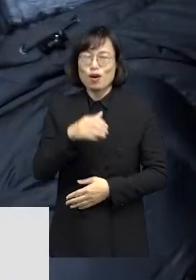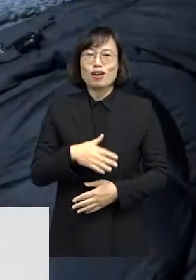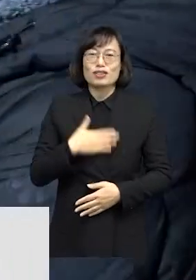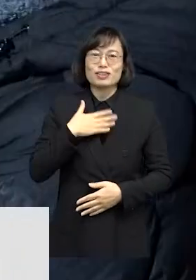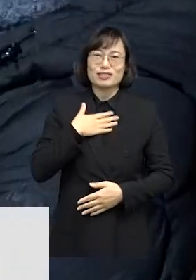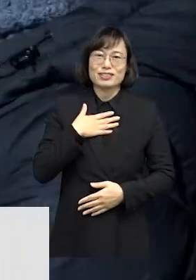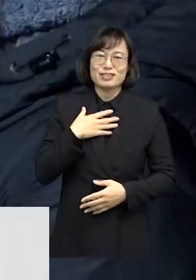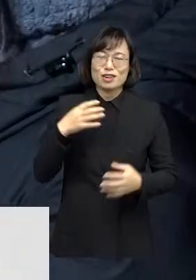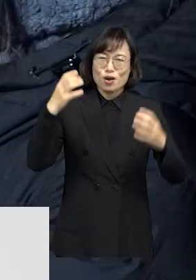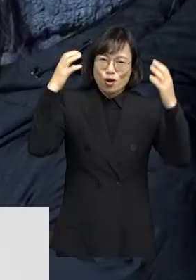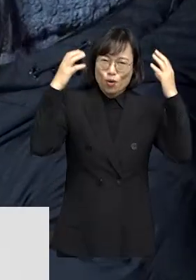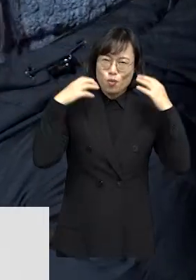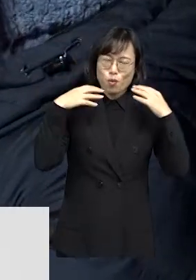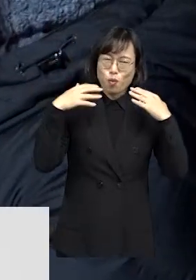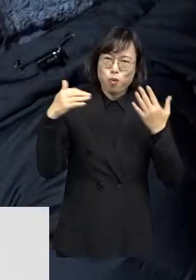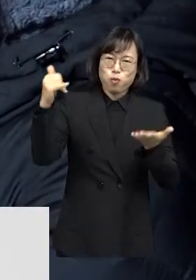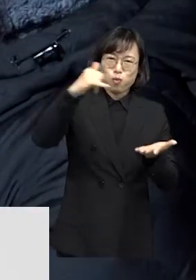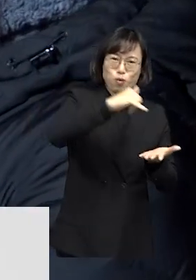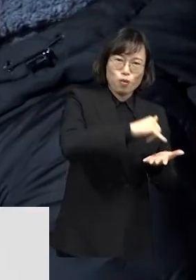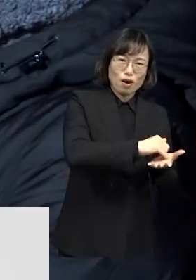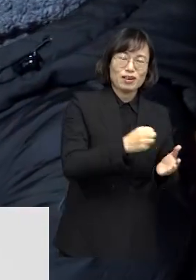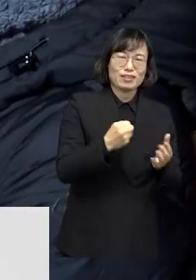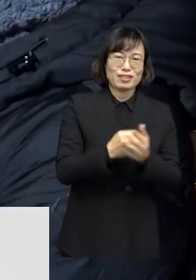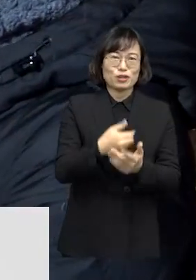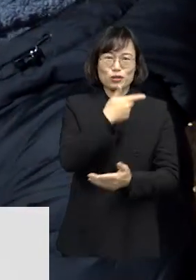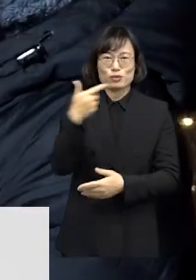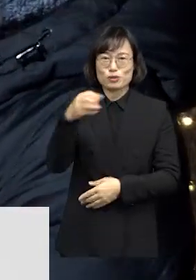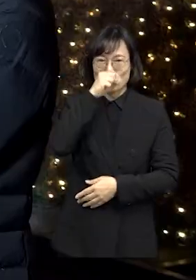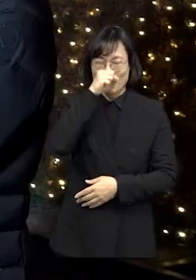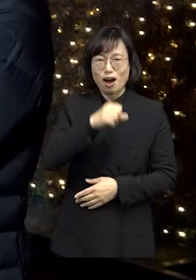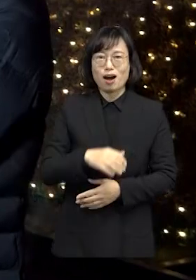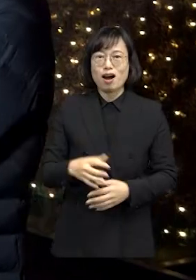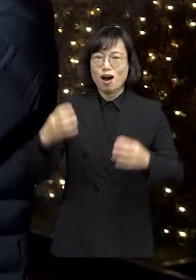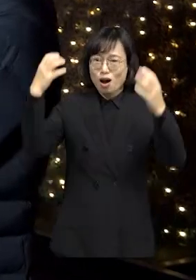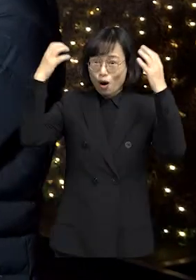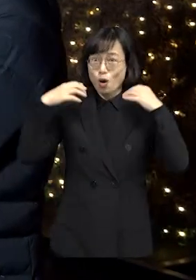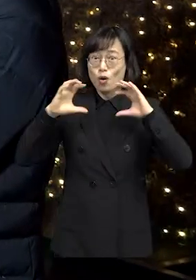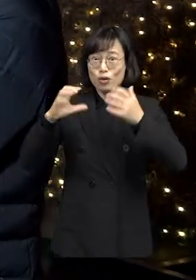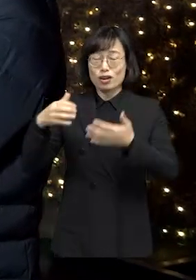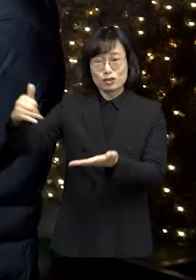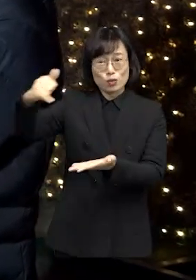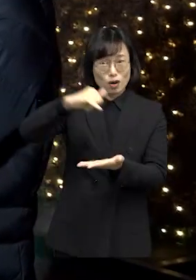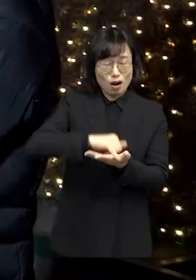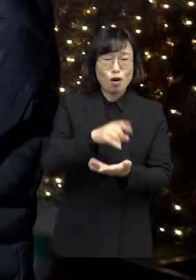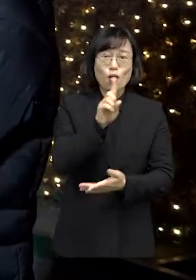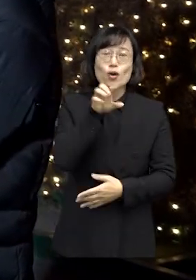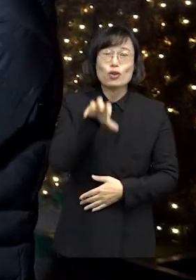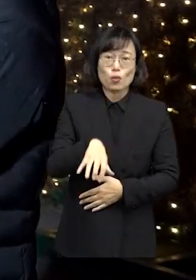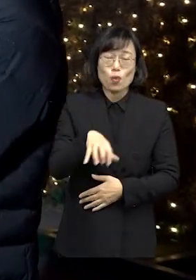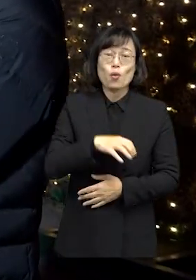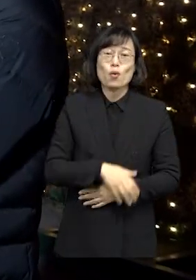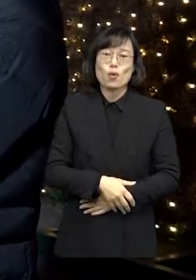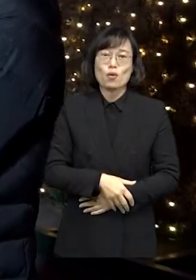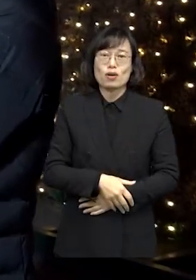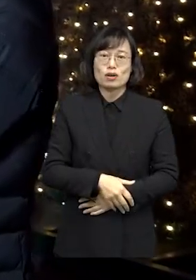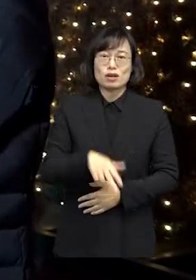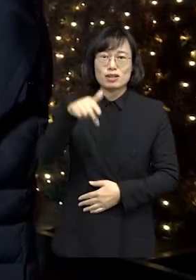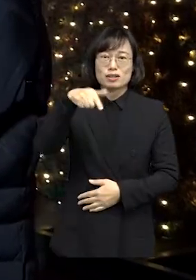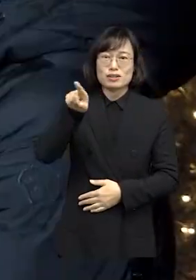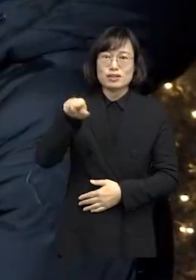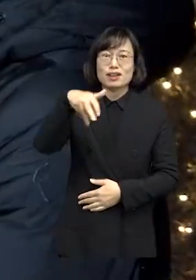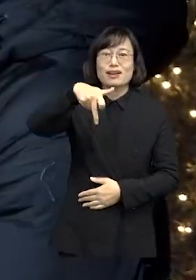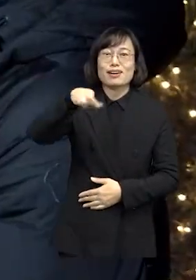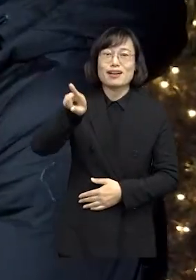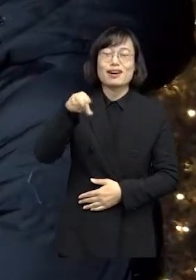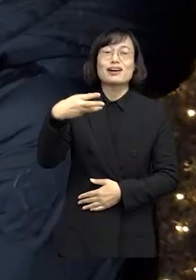좀 더운 날에서 왔는데 아주 추운데 오니까 아주 좋았습니다. 예. 아, 더운 나라에서 오신 거예요? 어디서 오셨는지 여쭤봐도